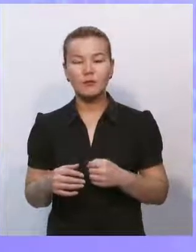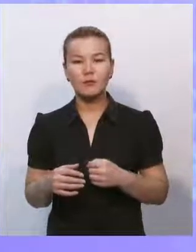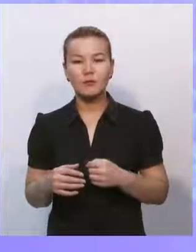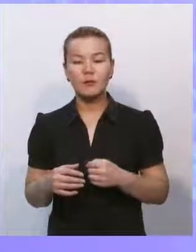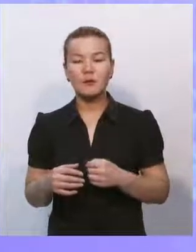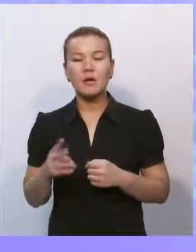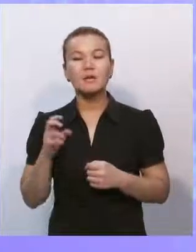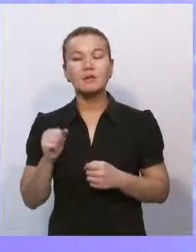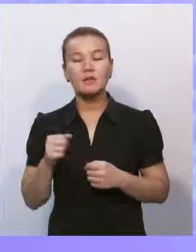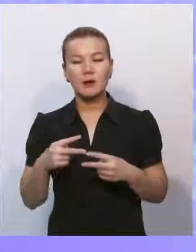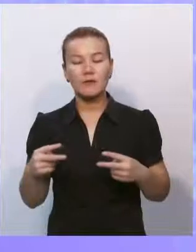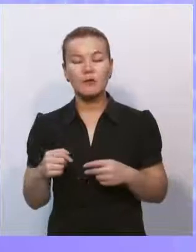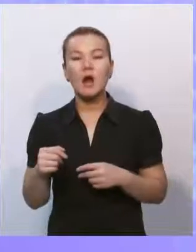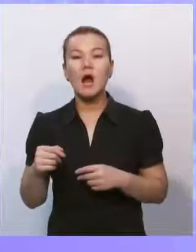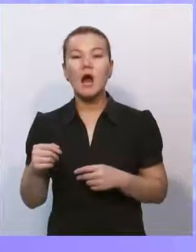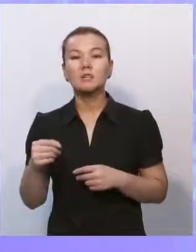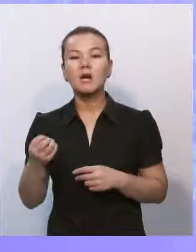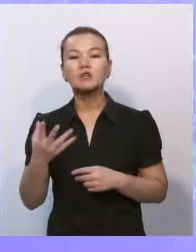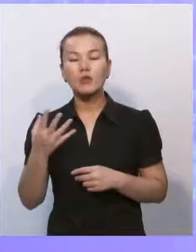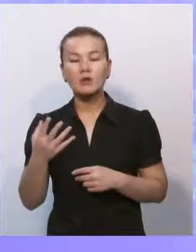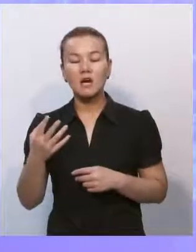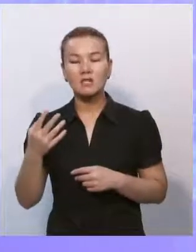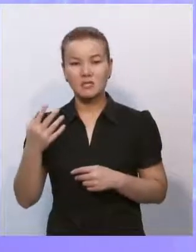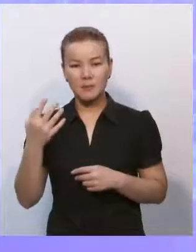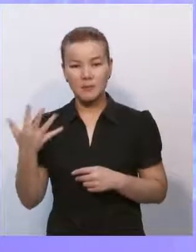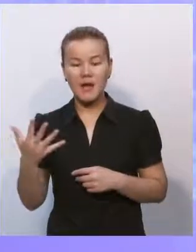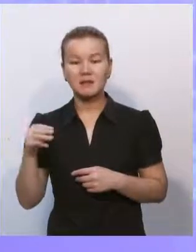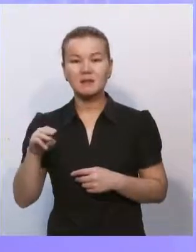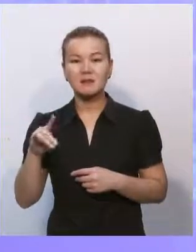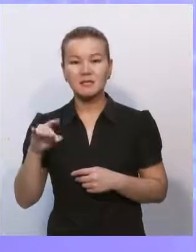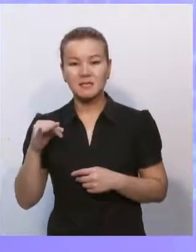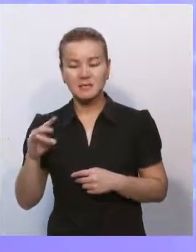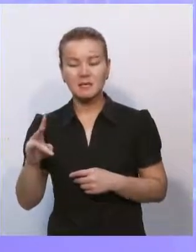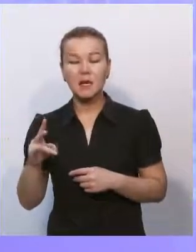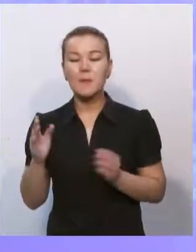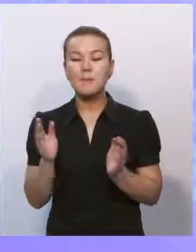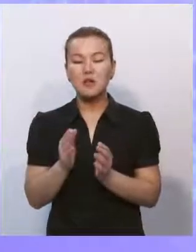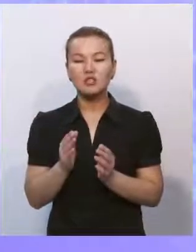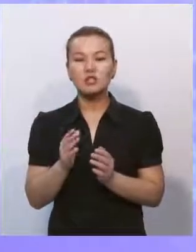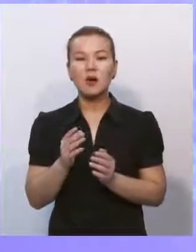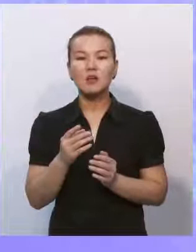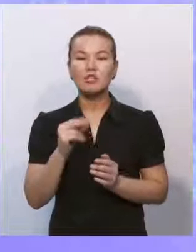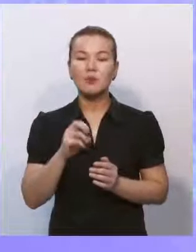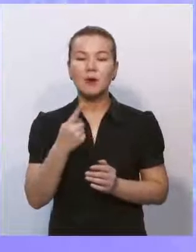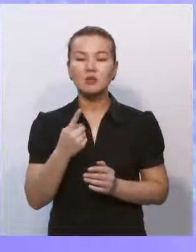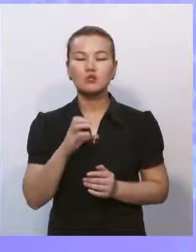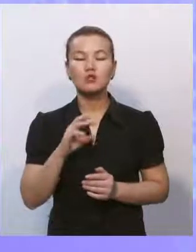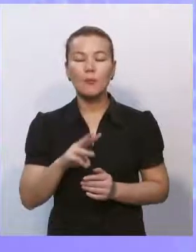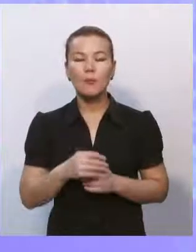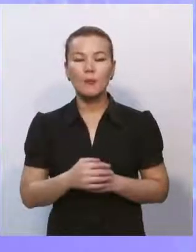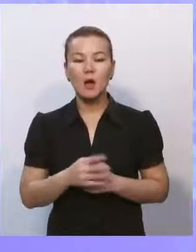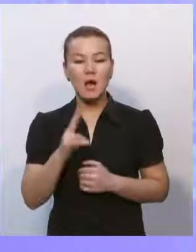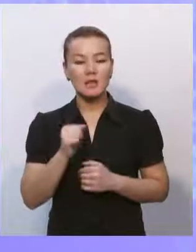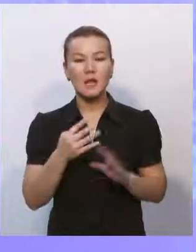насколько 5 т ing меньше чем 1 сом на